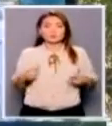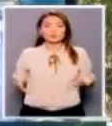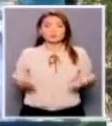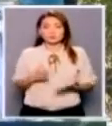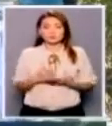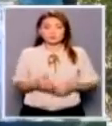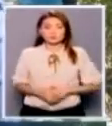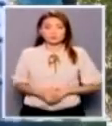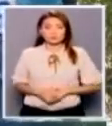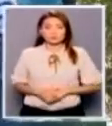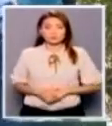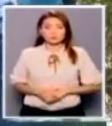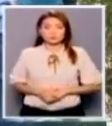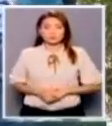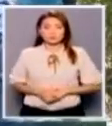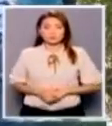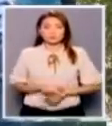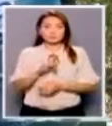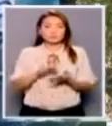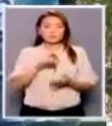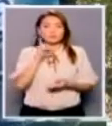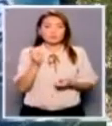шараларымыз болып өтті. Бүгінде міне қаламыздағы